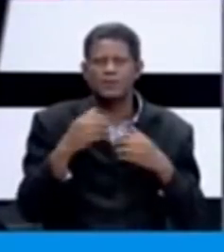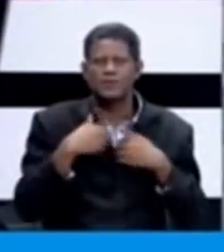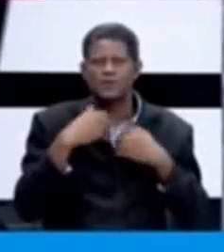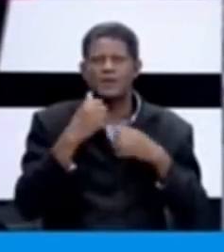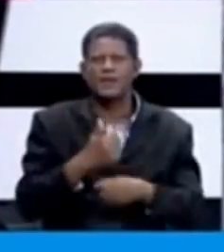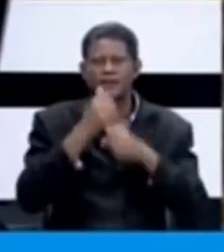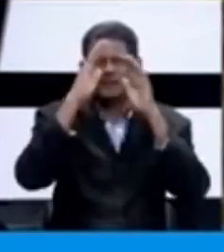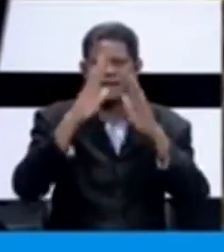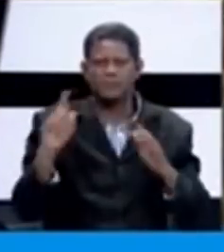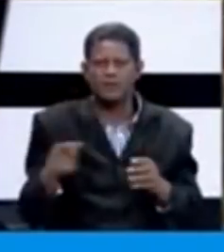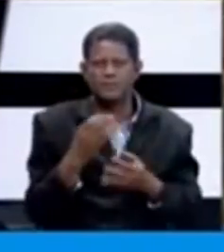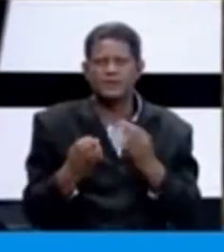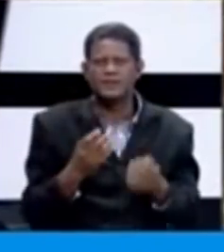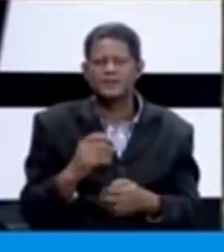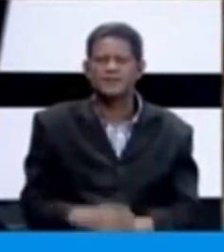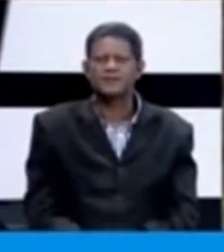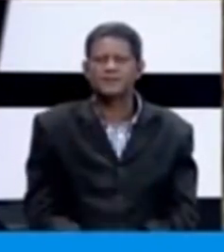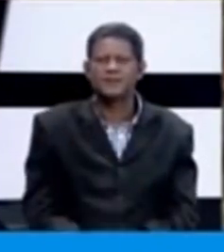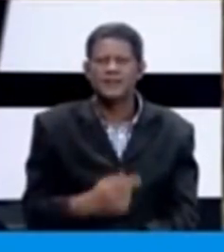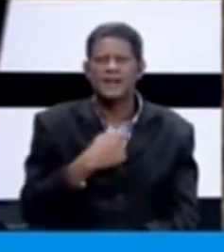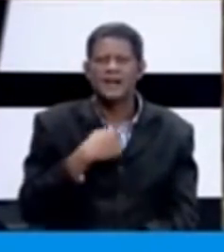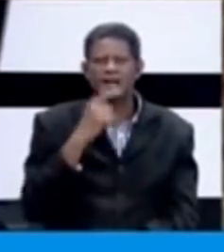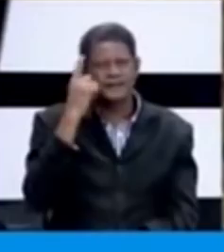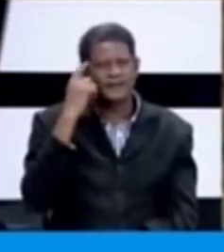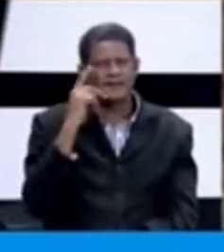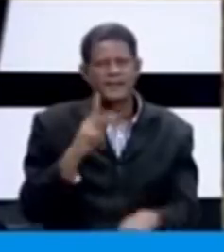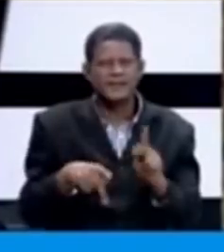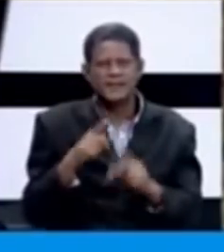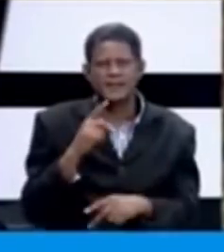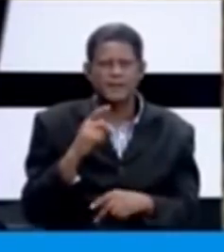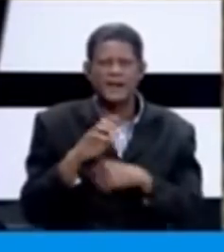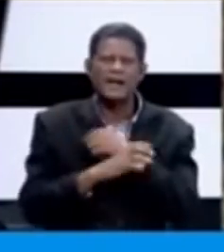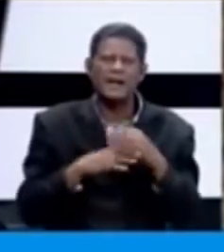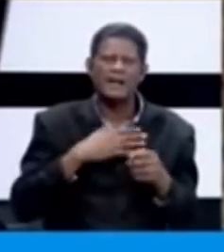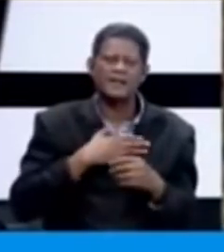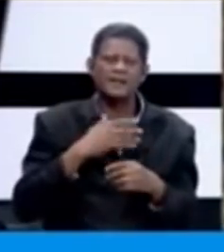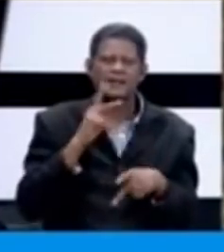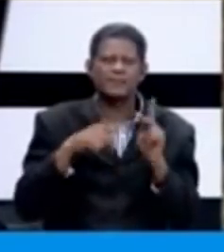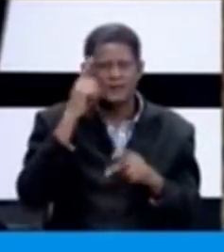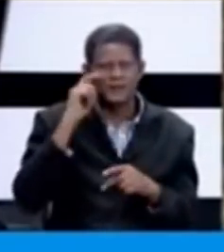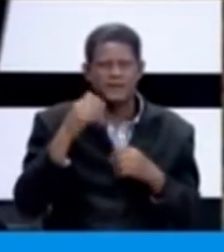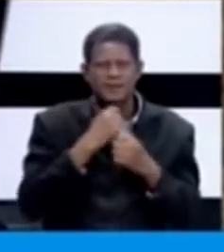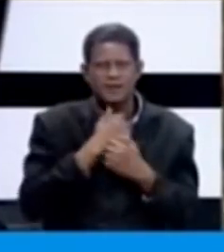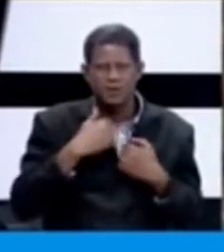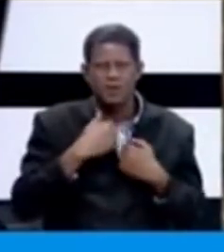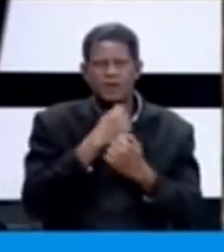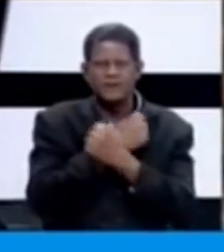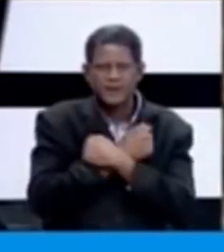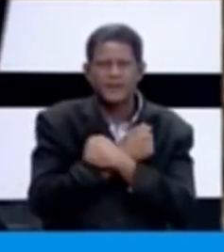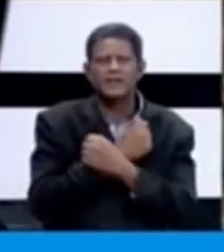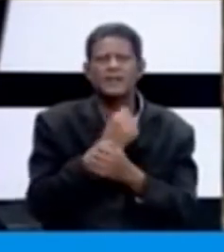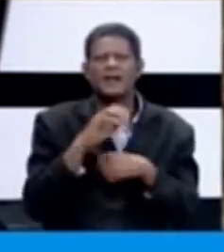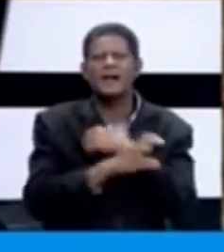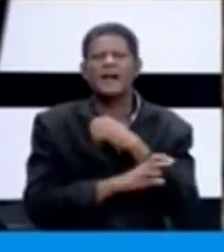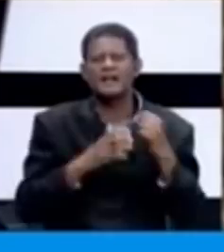እዮም ዝገልፁ። እንደውም እኔ ብየትግራይን ህዝቢ ማቀው እንደውም ሃገር ይንረስቻሉ ማለት ይቻላል። ህዝቢ ትግራይ ዘለዎ ሓልዮትን ፍቕርን ዓደይ